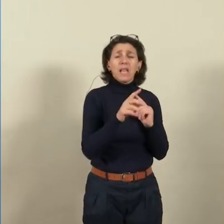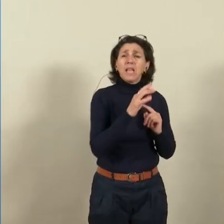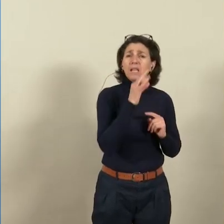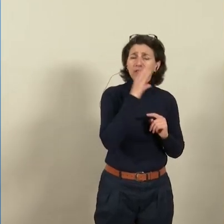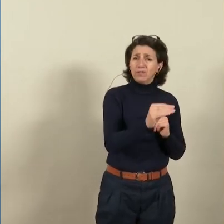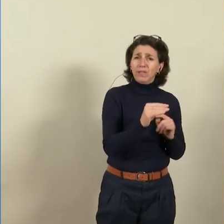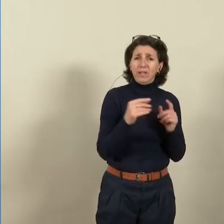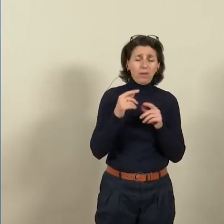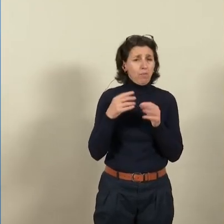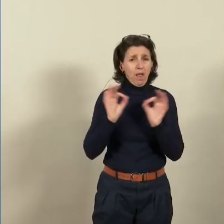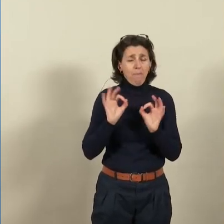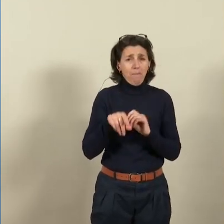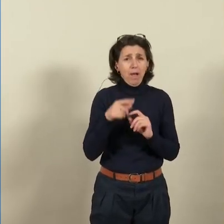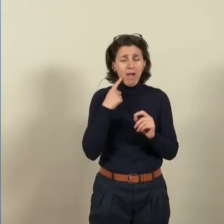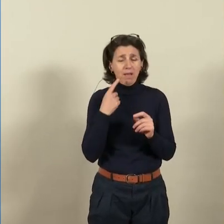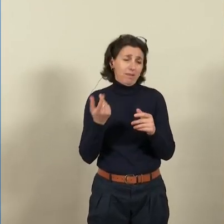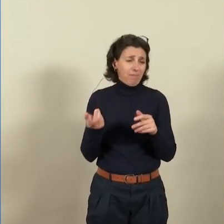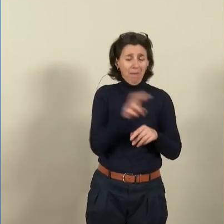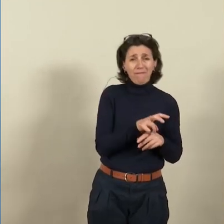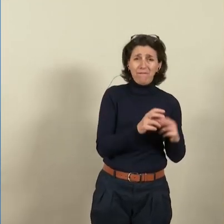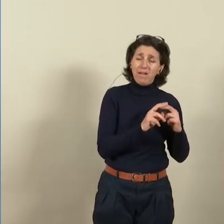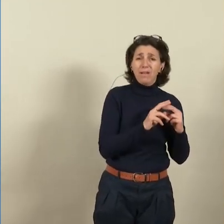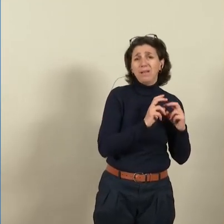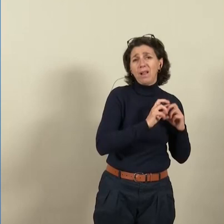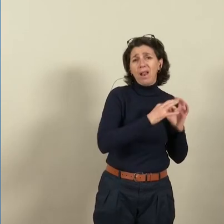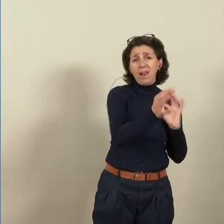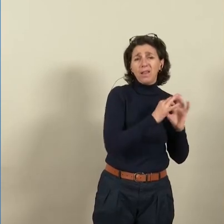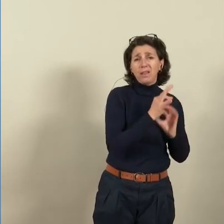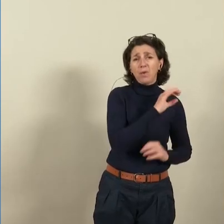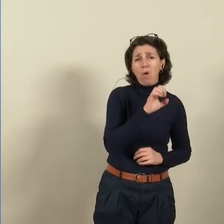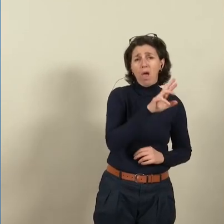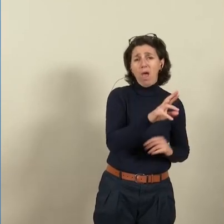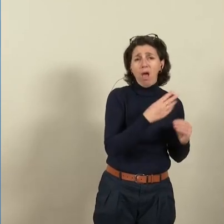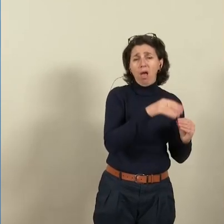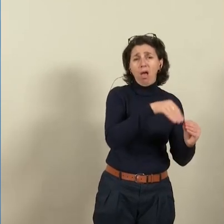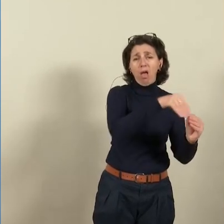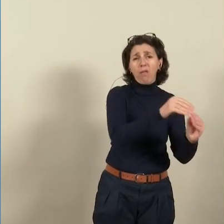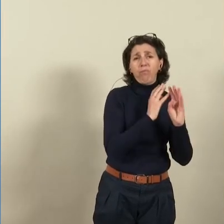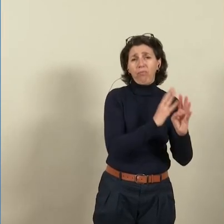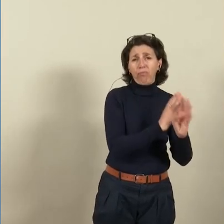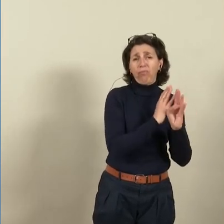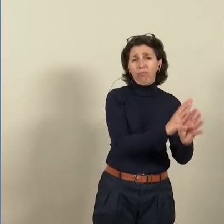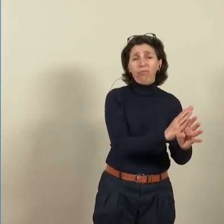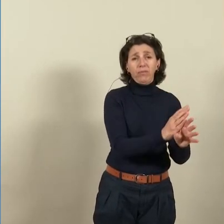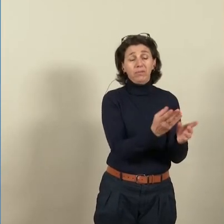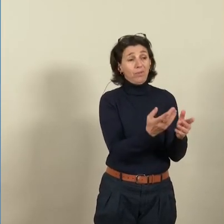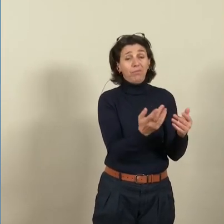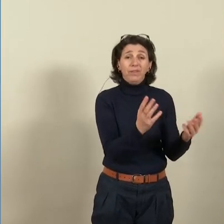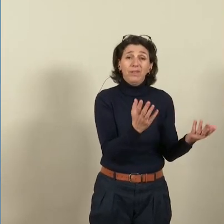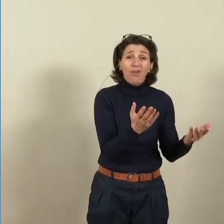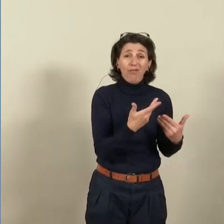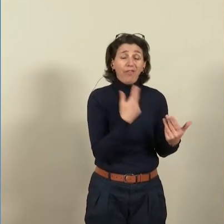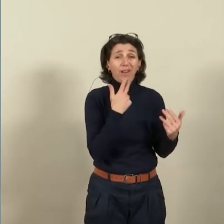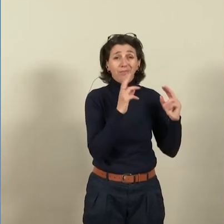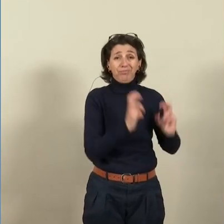enend également un encombrement de la ligne TER Grenoble lon et pèse donc sur la qualité de l'offre pour les